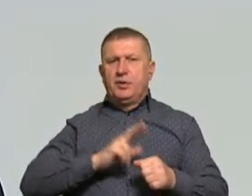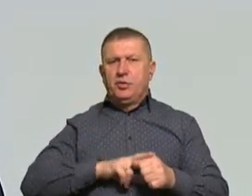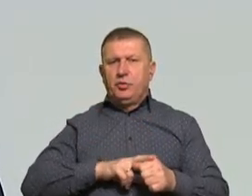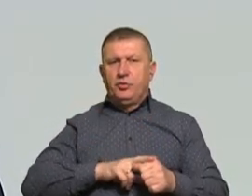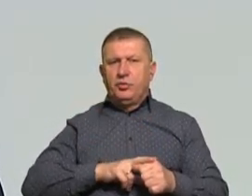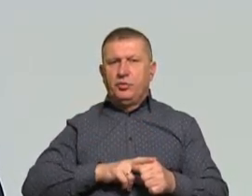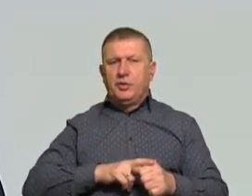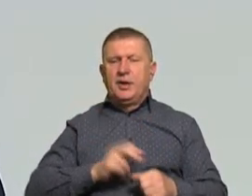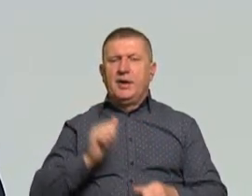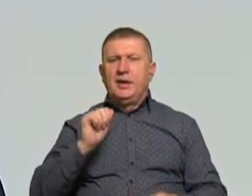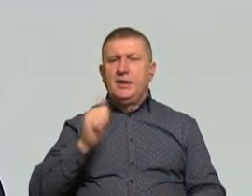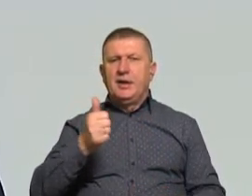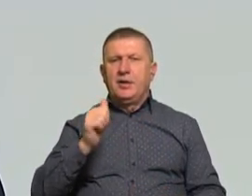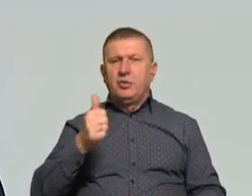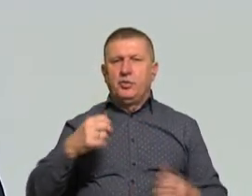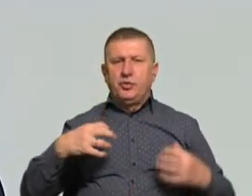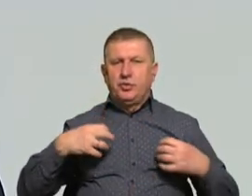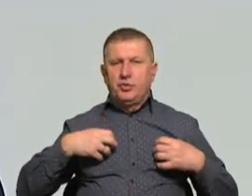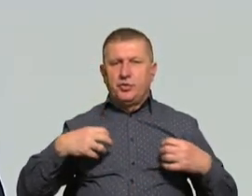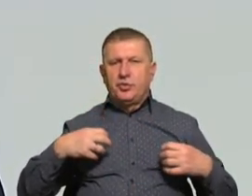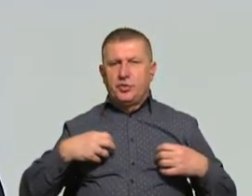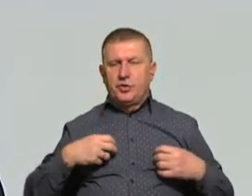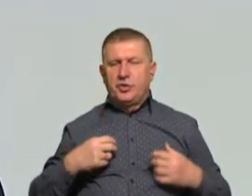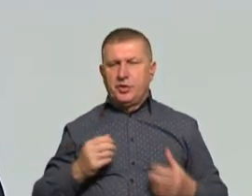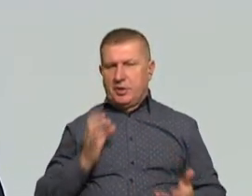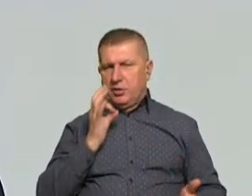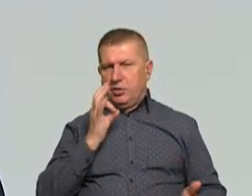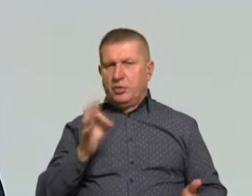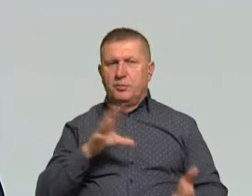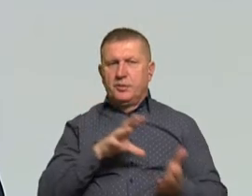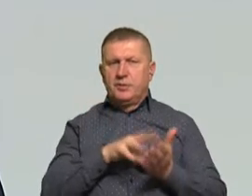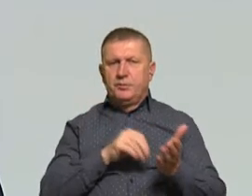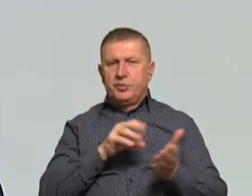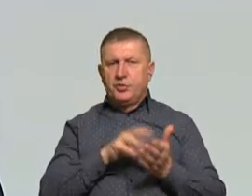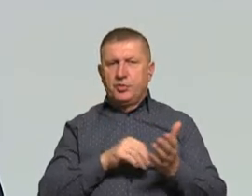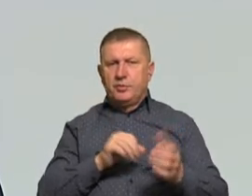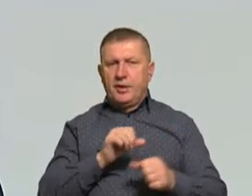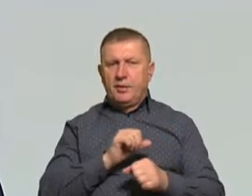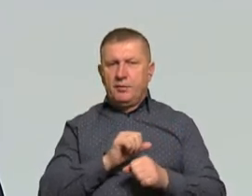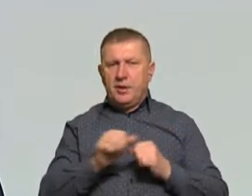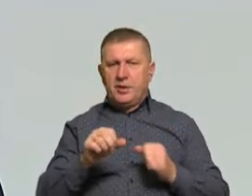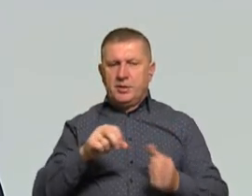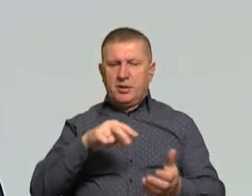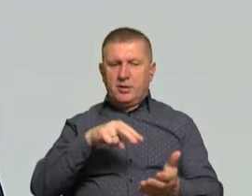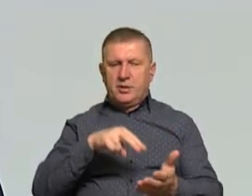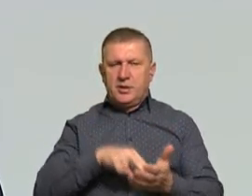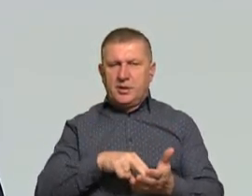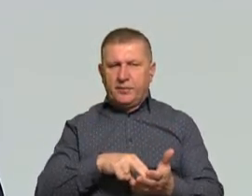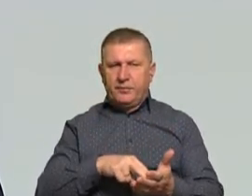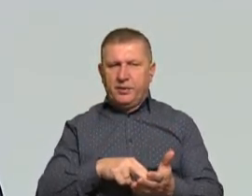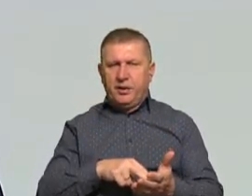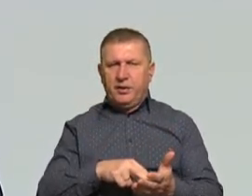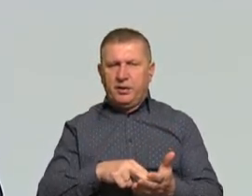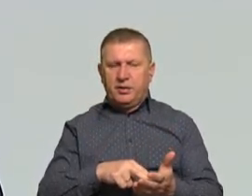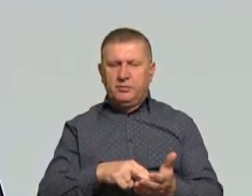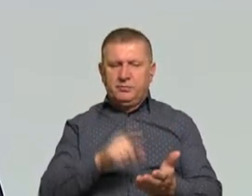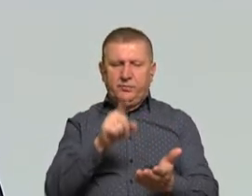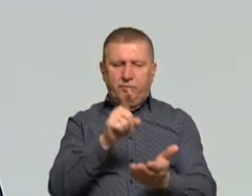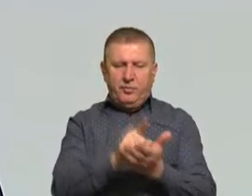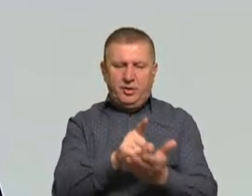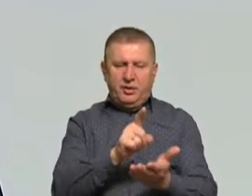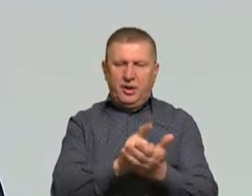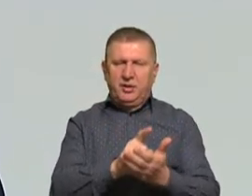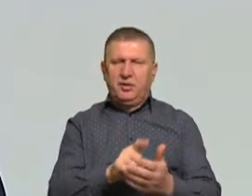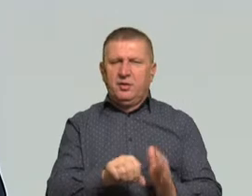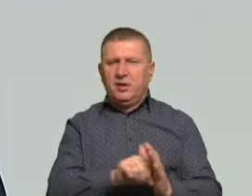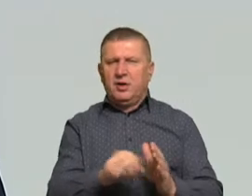wszystkim jakości życia. I tutaj takim jaskrawym przykładem jest ustalenie stawki od podatku od